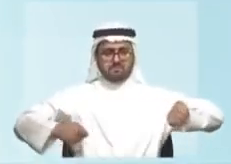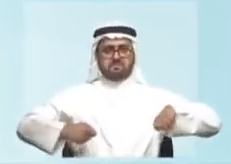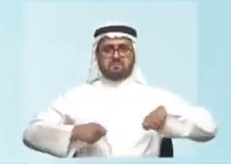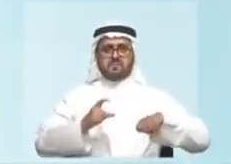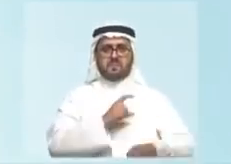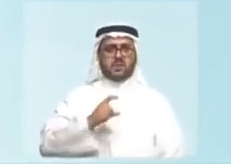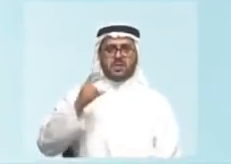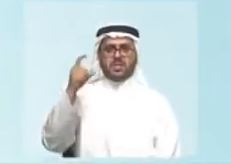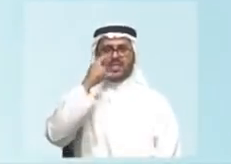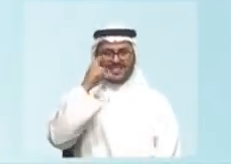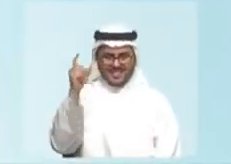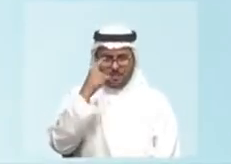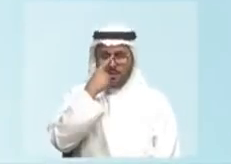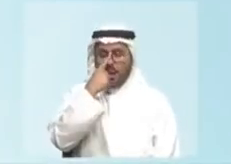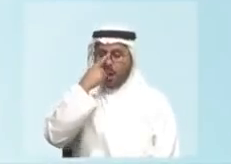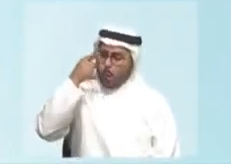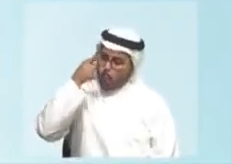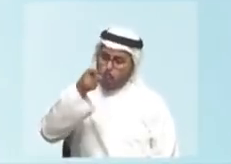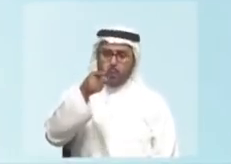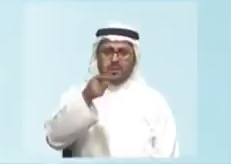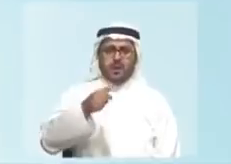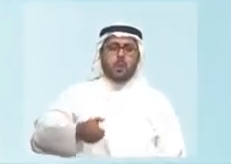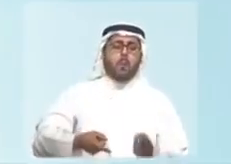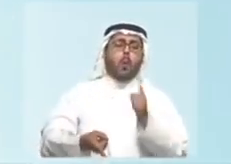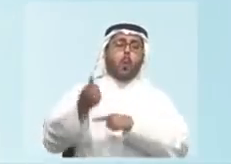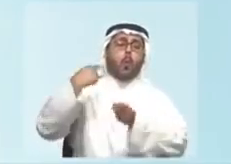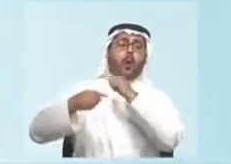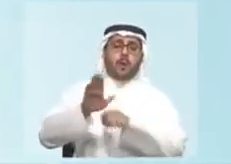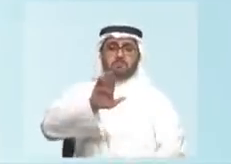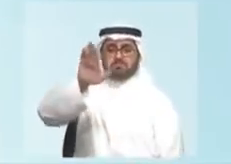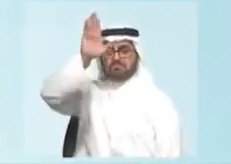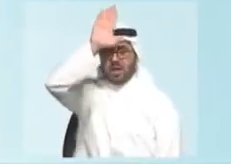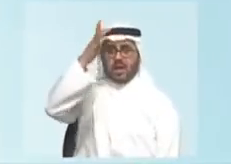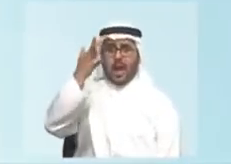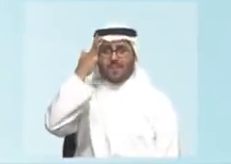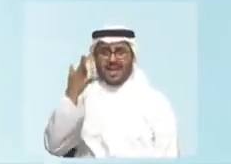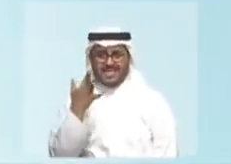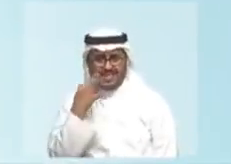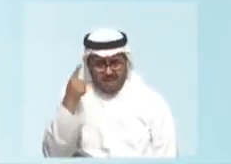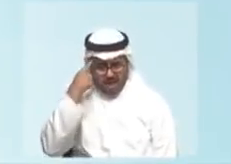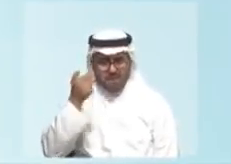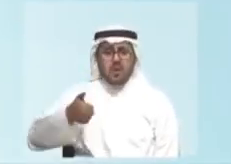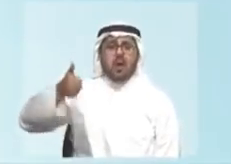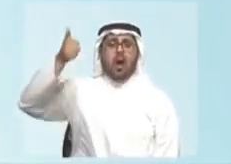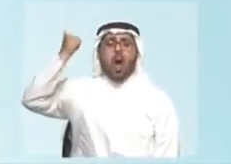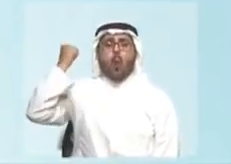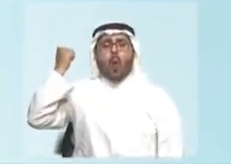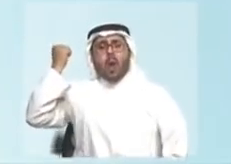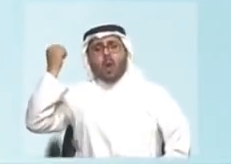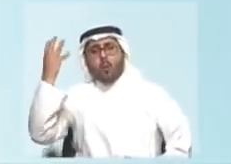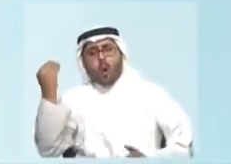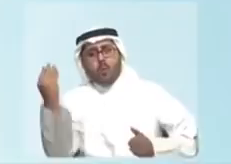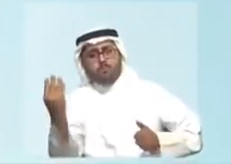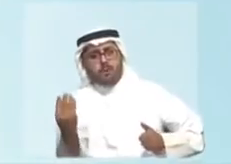لمواقف الملك المؤسس الملك عبد العزيز آل سعود والأبناء